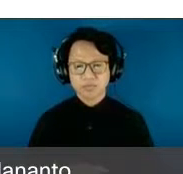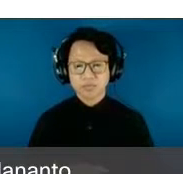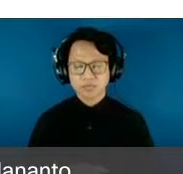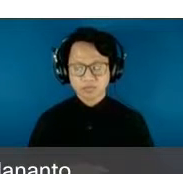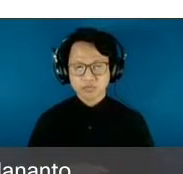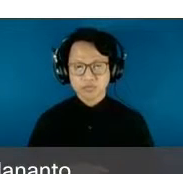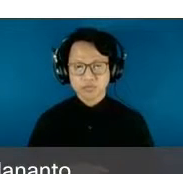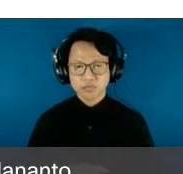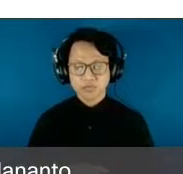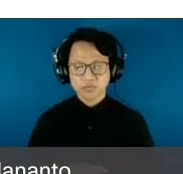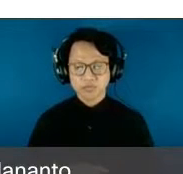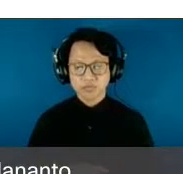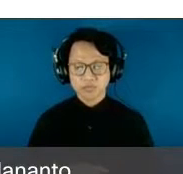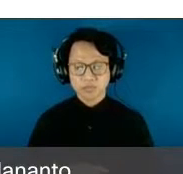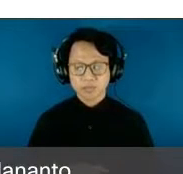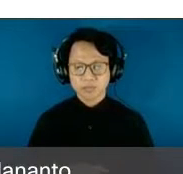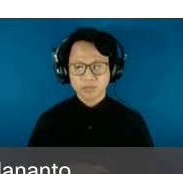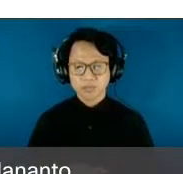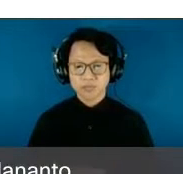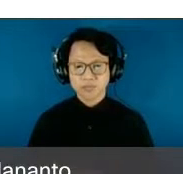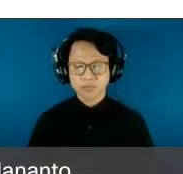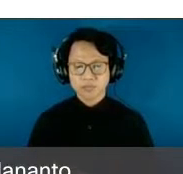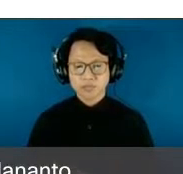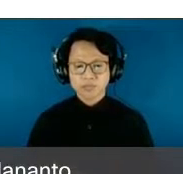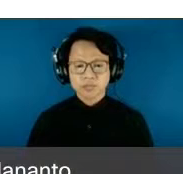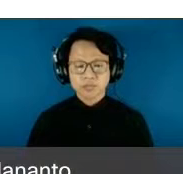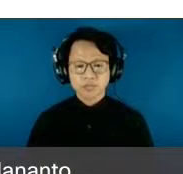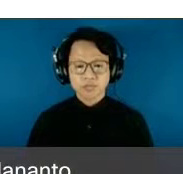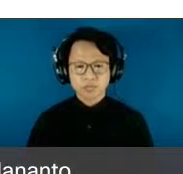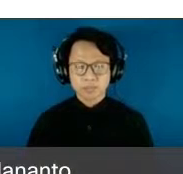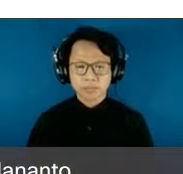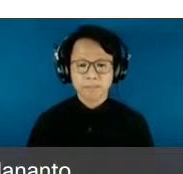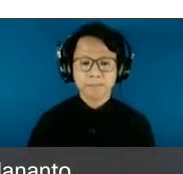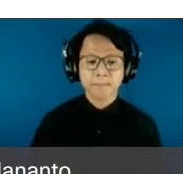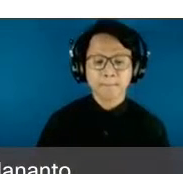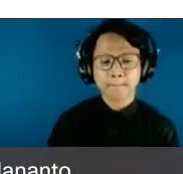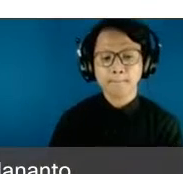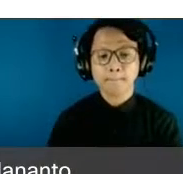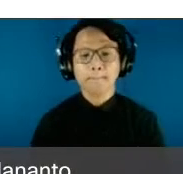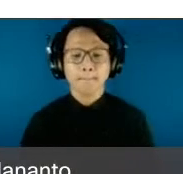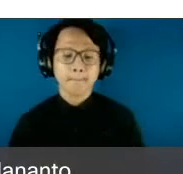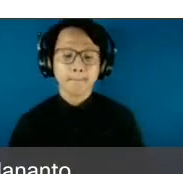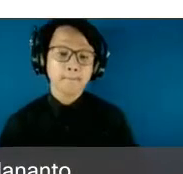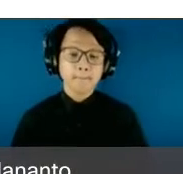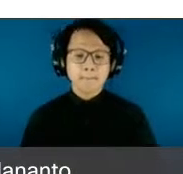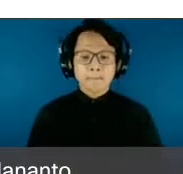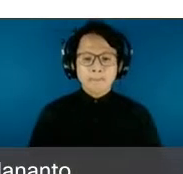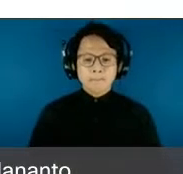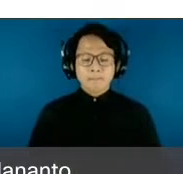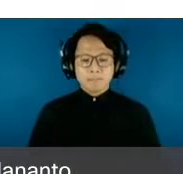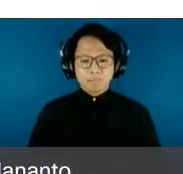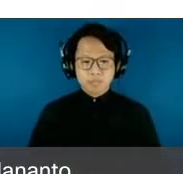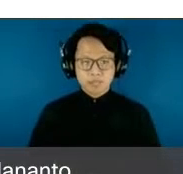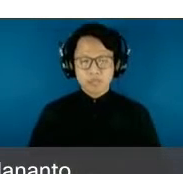This activity is supported by Mitra Kunci USAID starting from 2018. This is from a grant program and